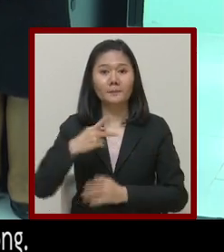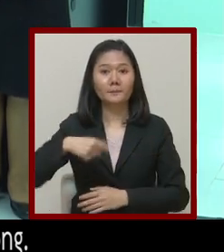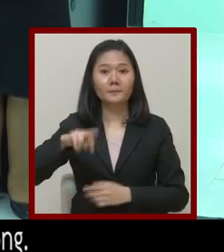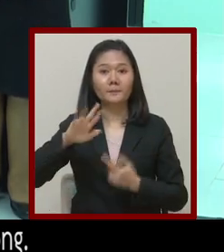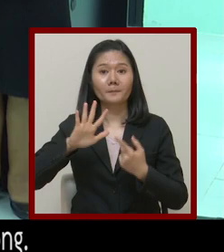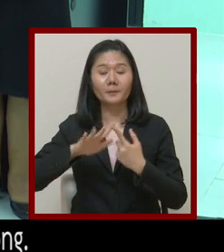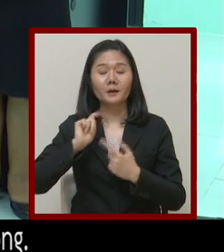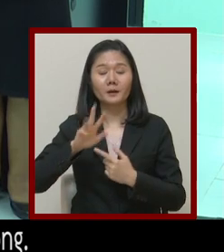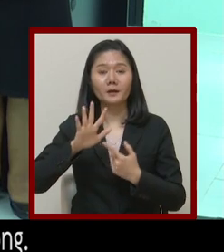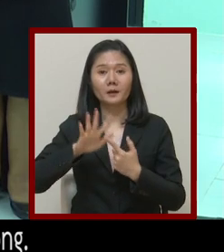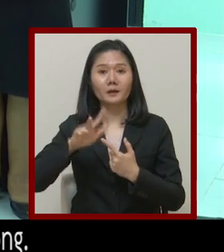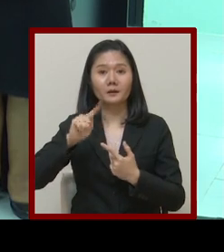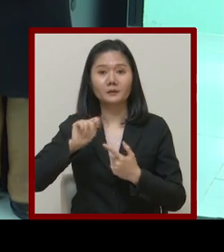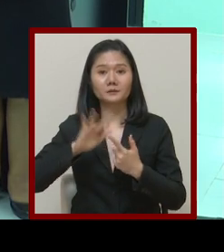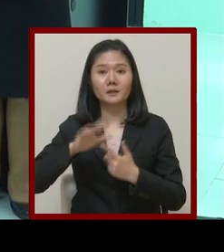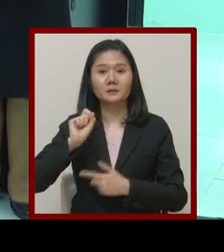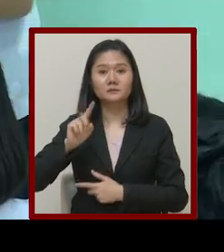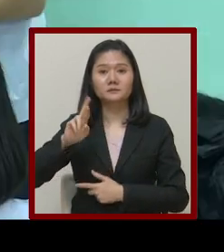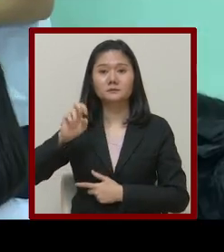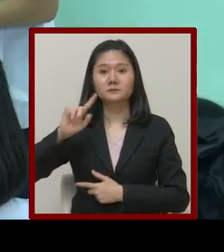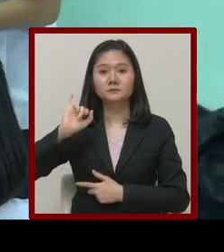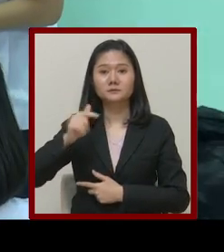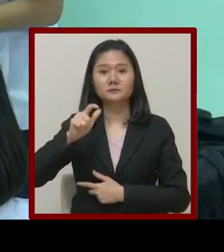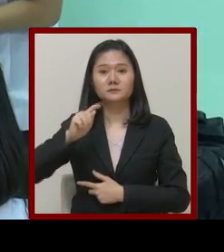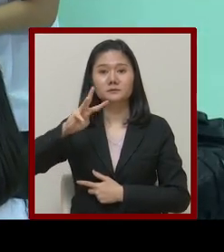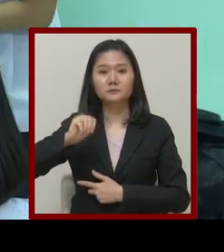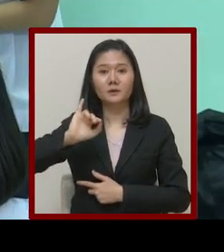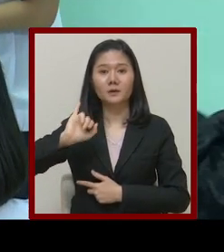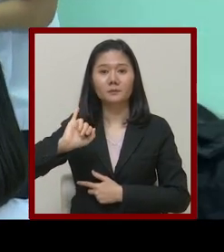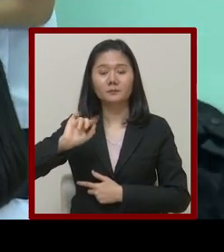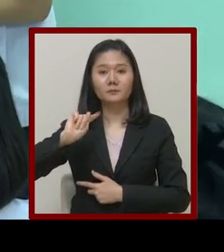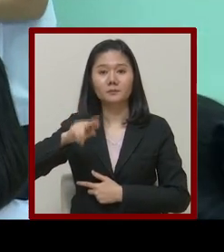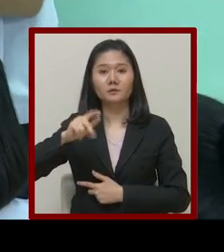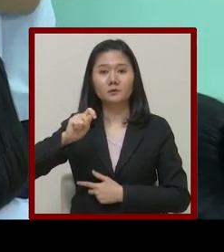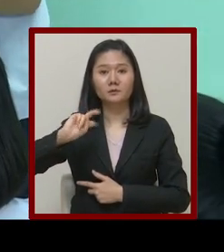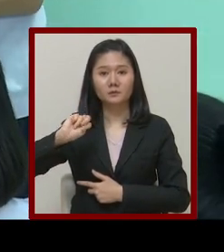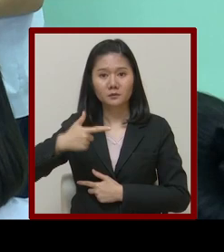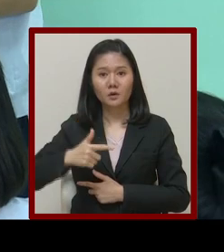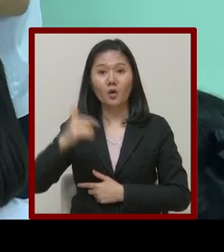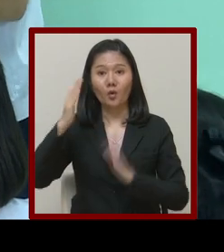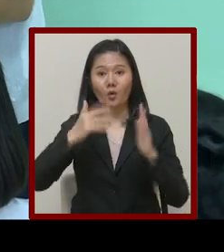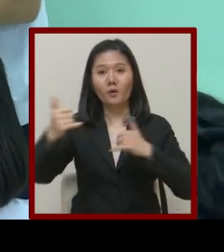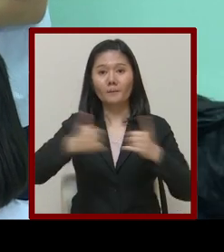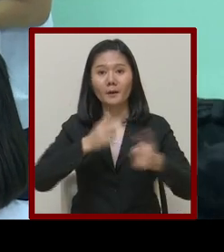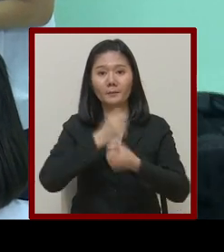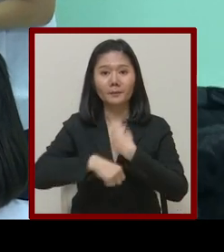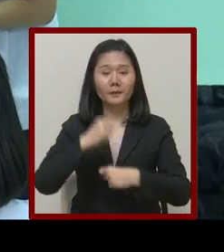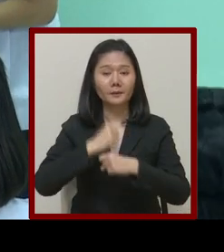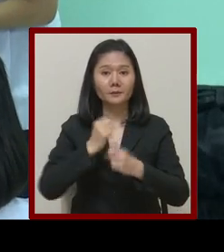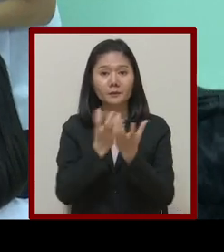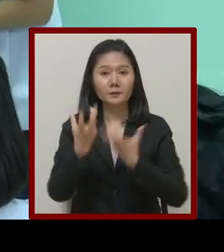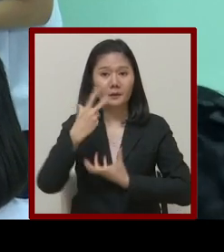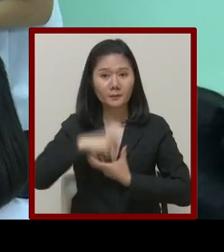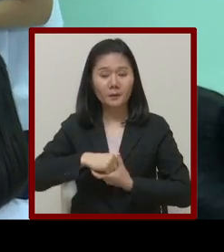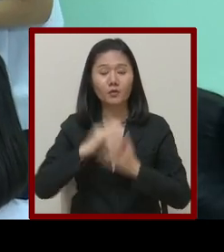ทองวรวิหารนะคะซึ่งวัดนี้นะคะมีผู้เข้ามาปฏิบัติธรรมอย่างต่อเนื่องนะคะผู้ที่เข้ามาฝึกสม